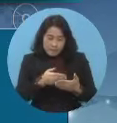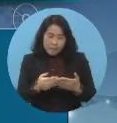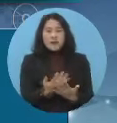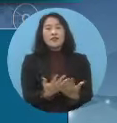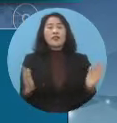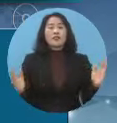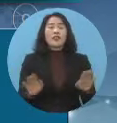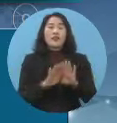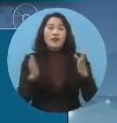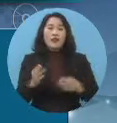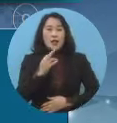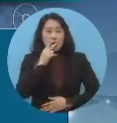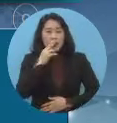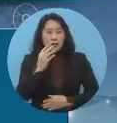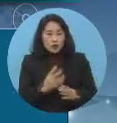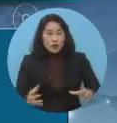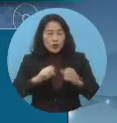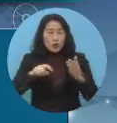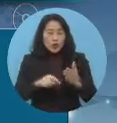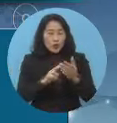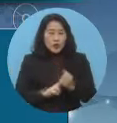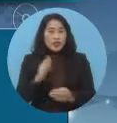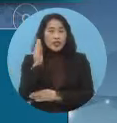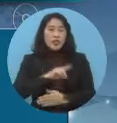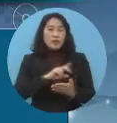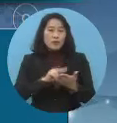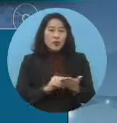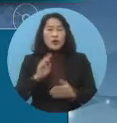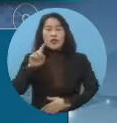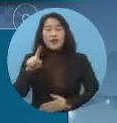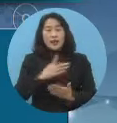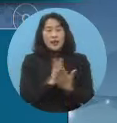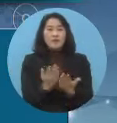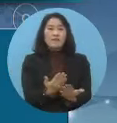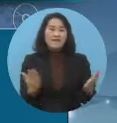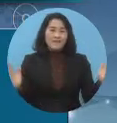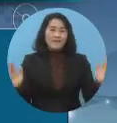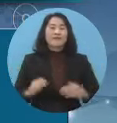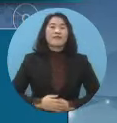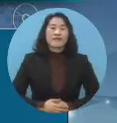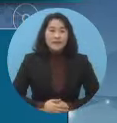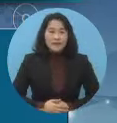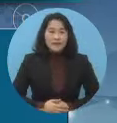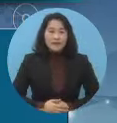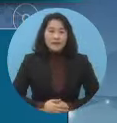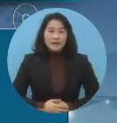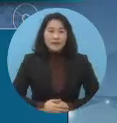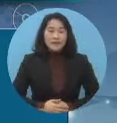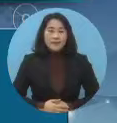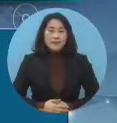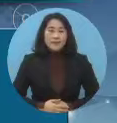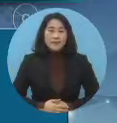기획전을 엽니다 비닐 주머니 속에 숨겨진 이야기를 주제로 11 점의 작품을 선보입니다 지금까지 정보마당